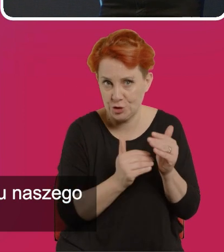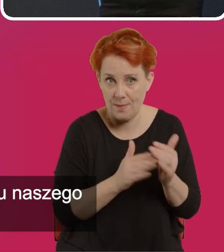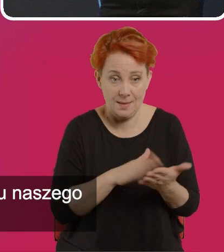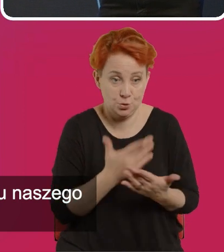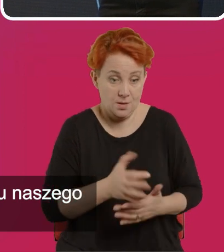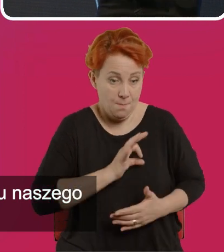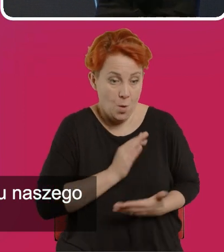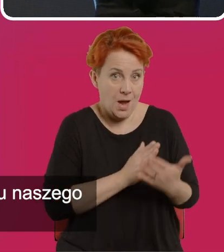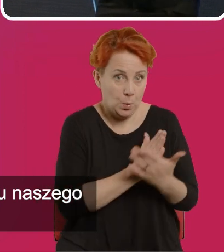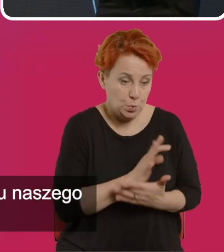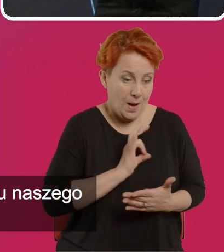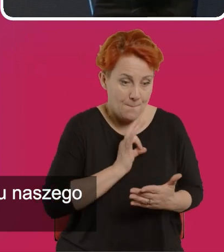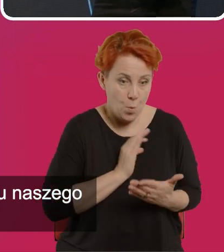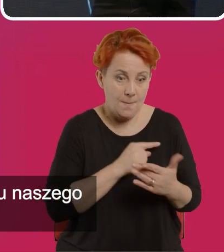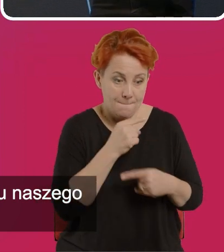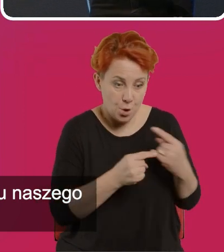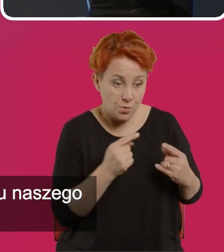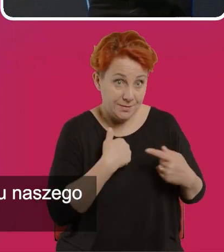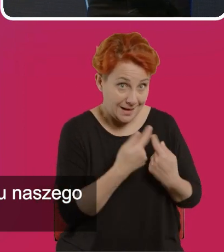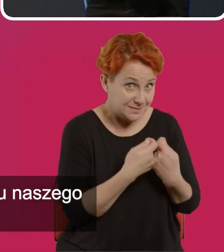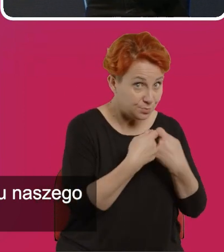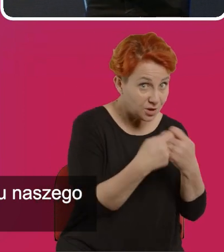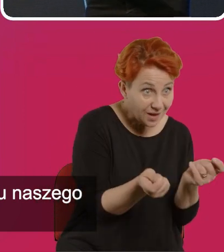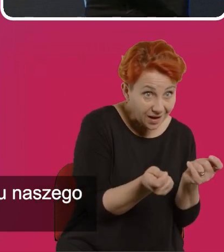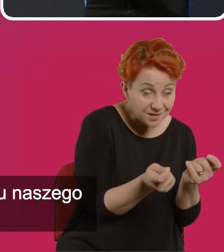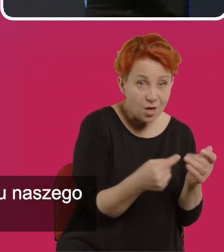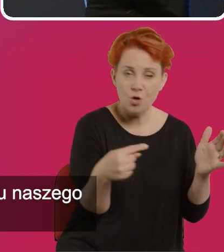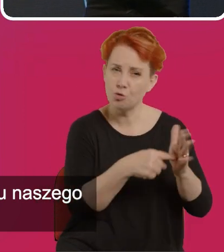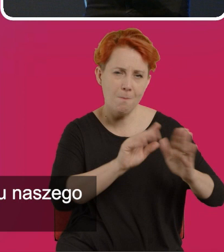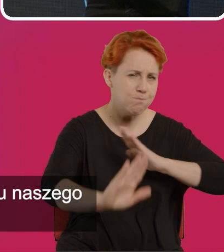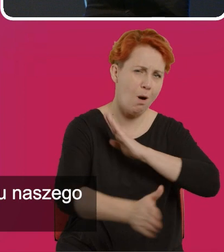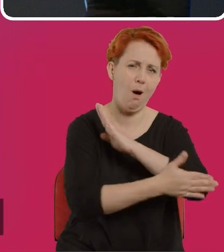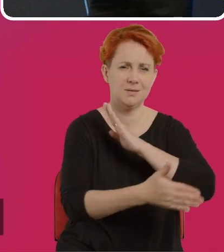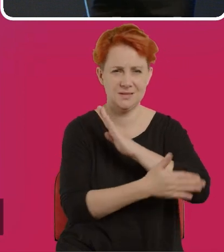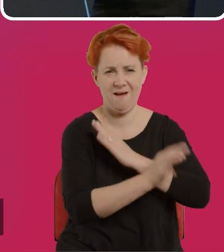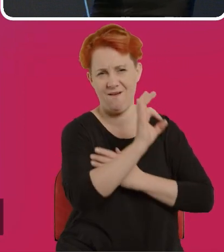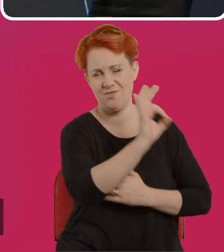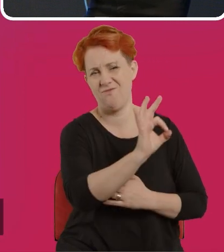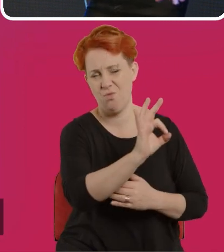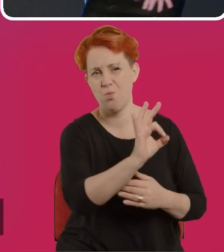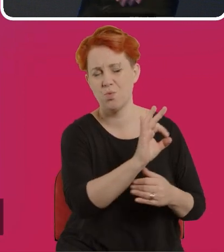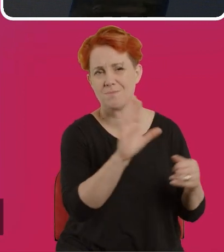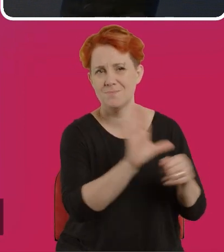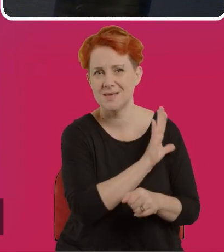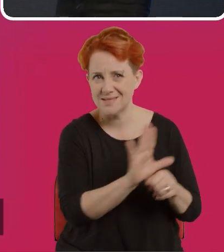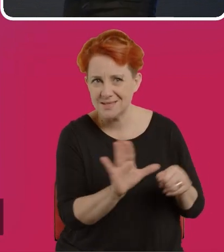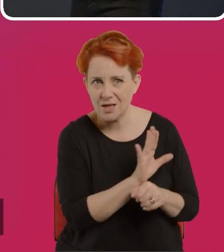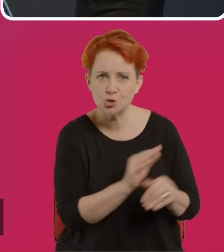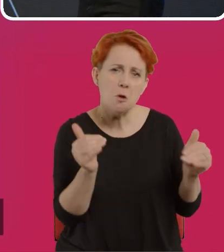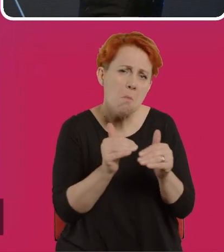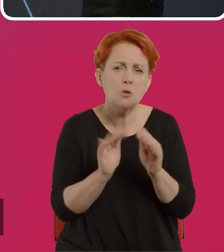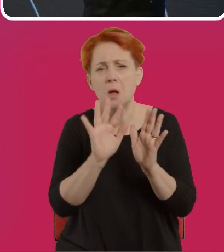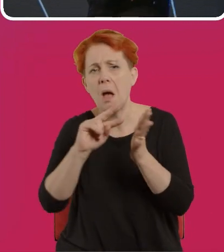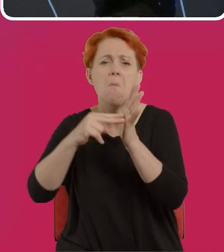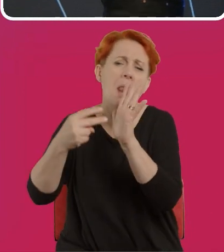co i my ją sprzedajemy, to ta rzecz jest korem biznesu naszego klienta, czy jakimś tam side projektem, gdzie może żyć w